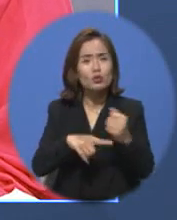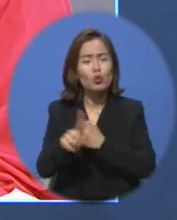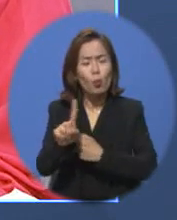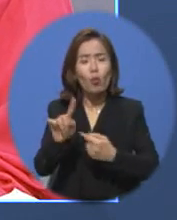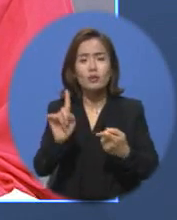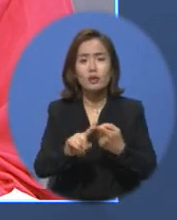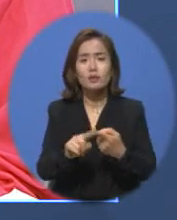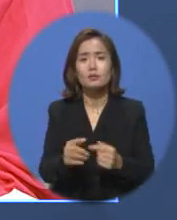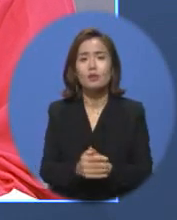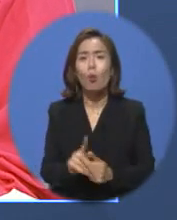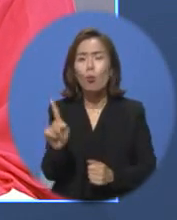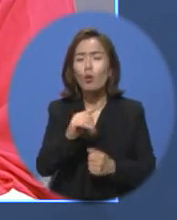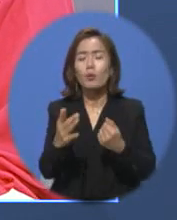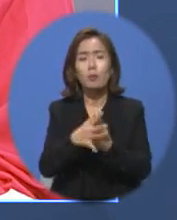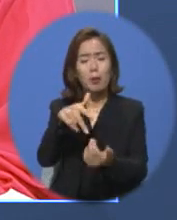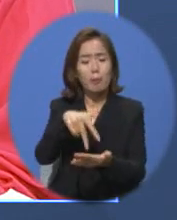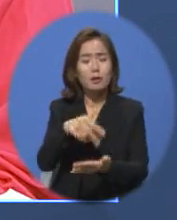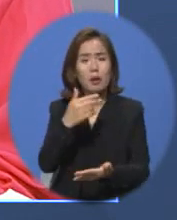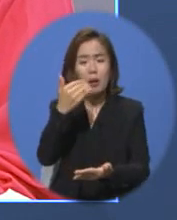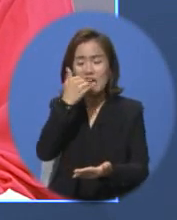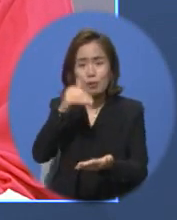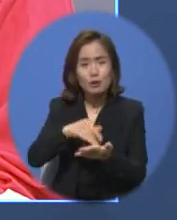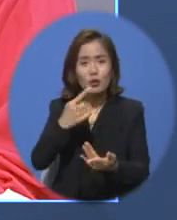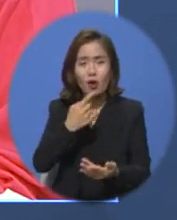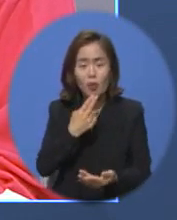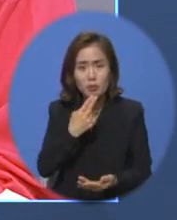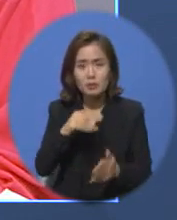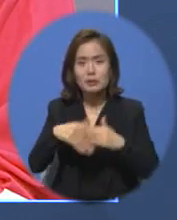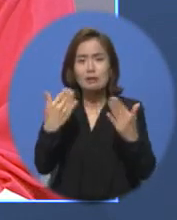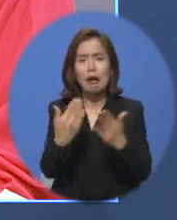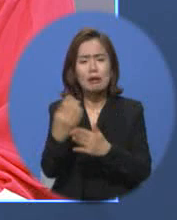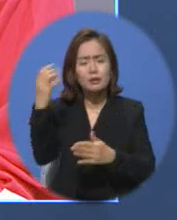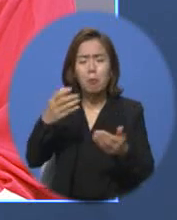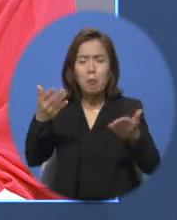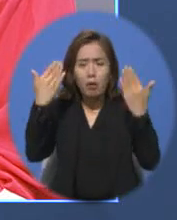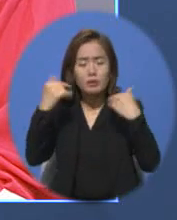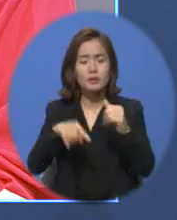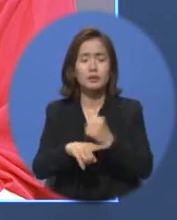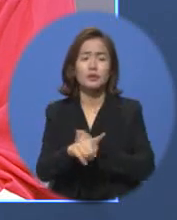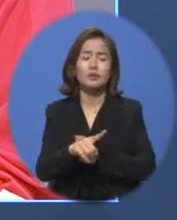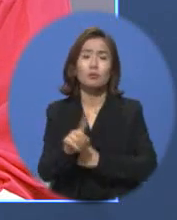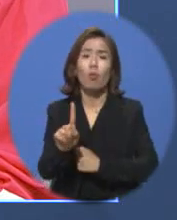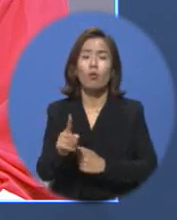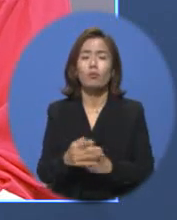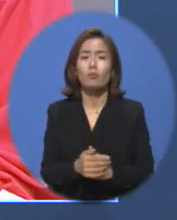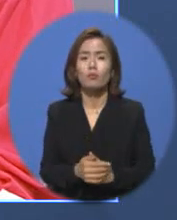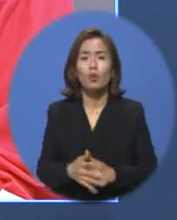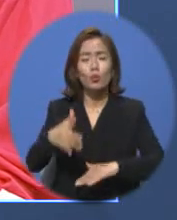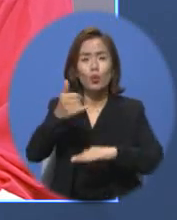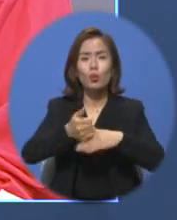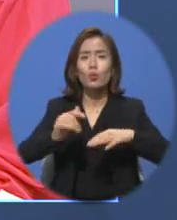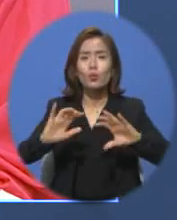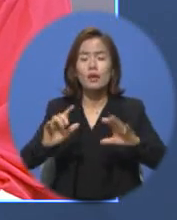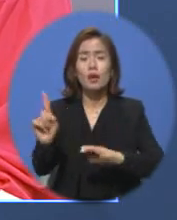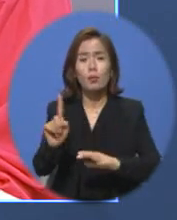무엇이며, 왜 아무런반성없이모든것을덮어버려야만하는가? 결국,결국이나라는,도대체무엇